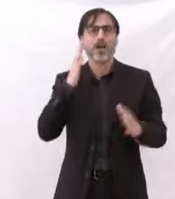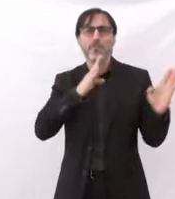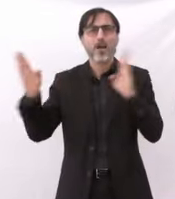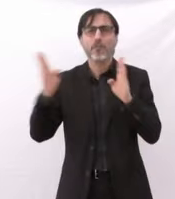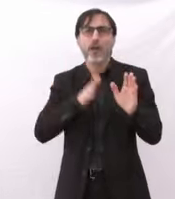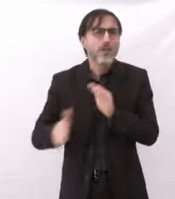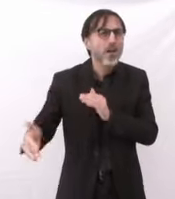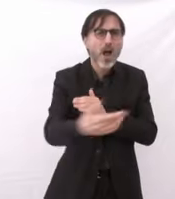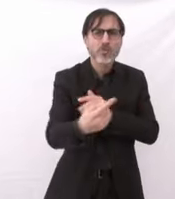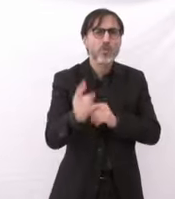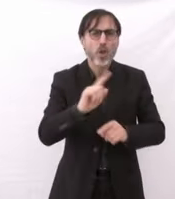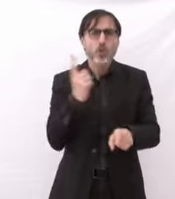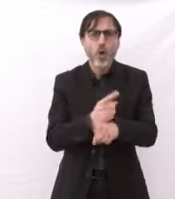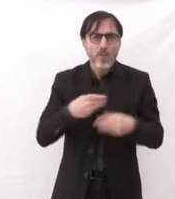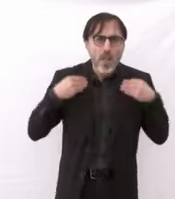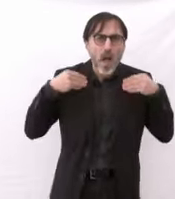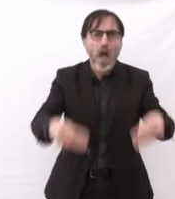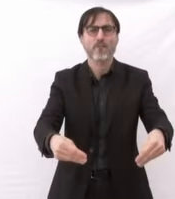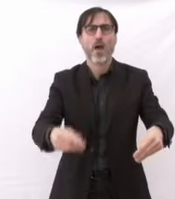qui davanti.